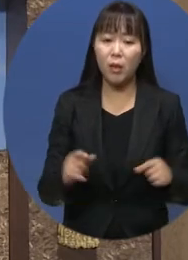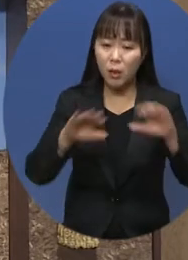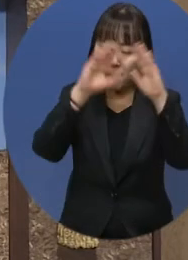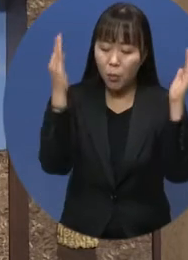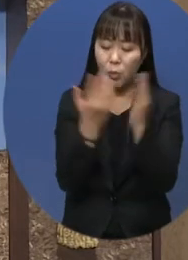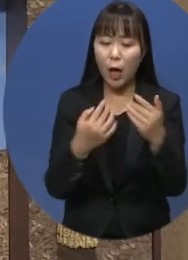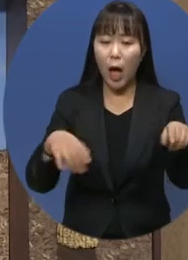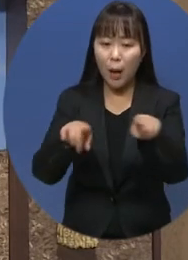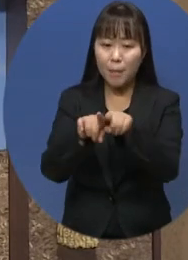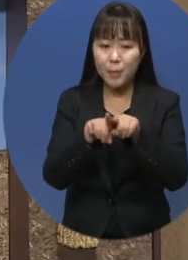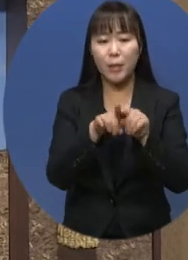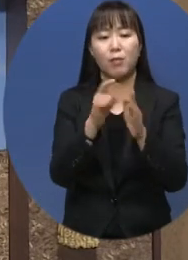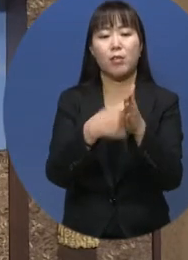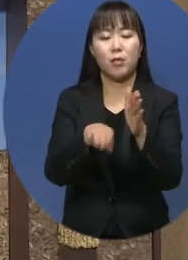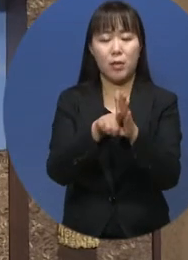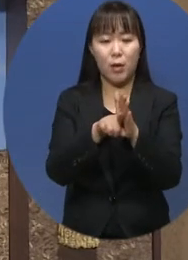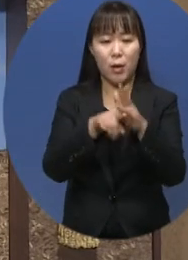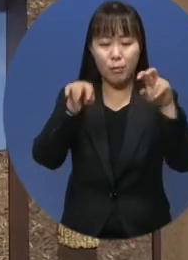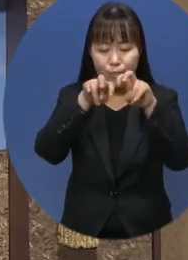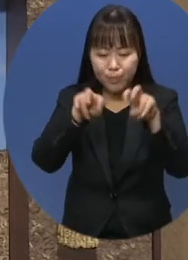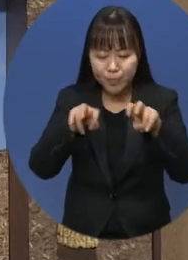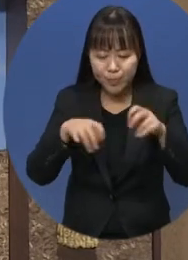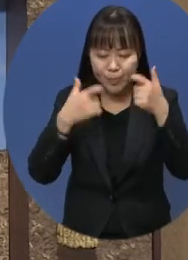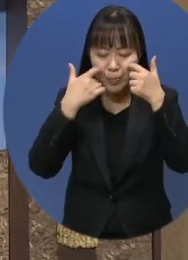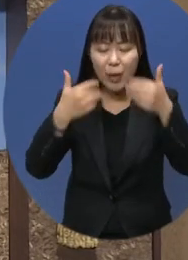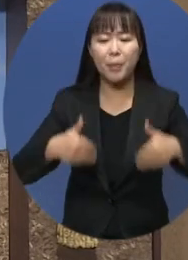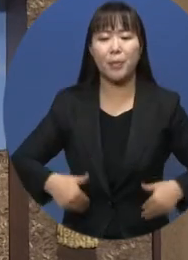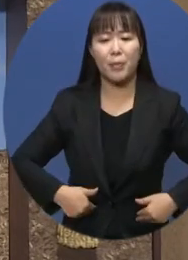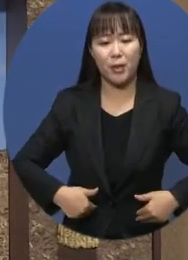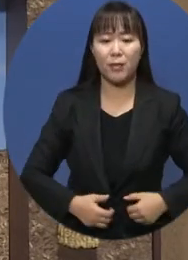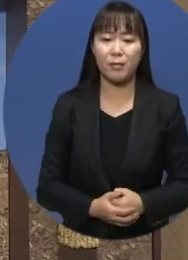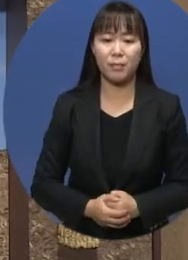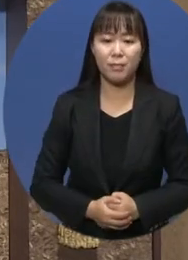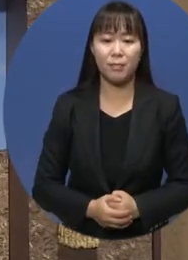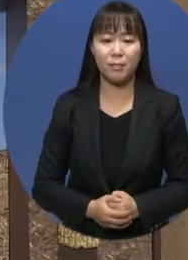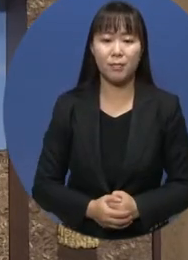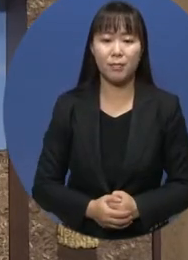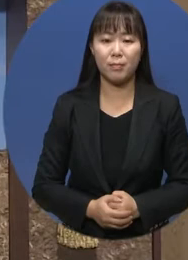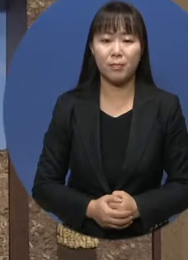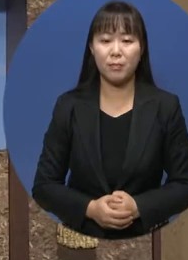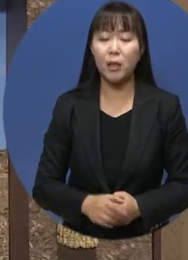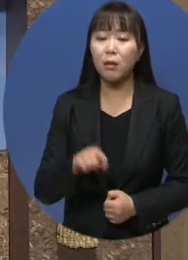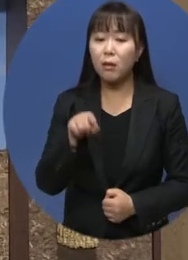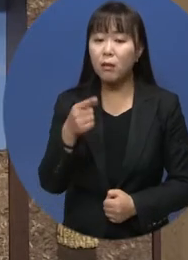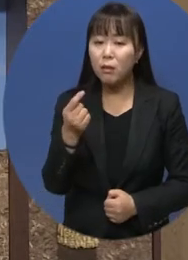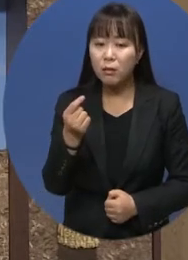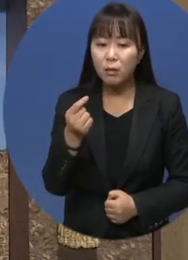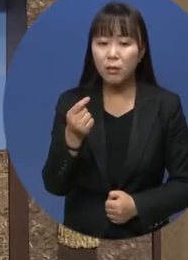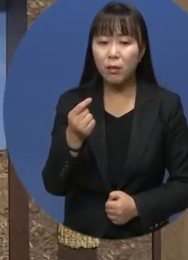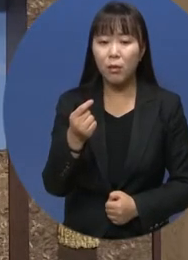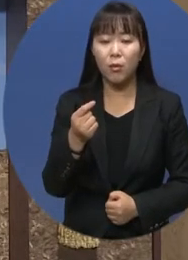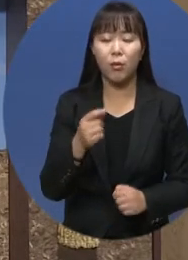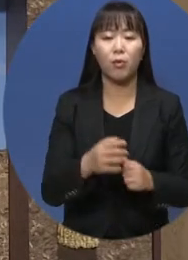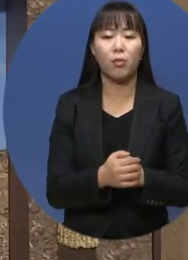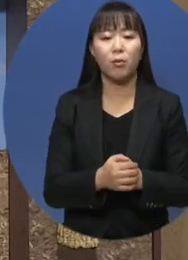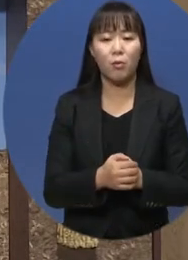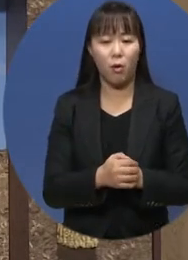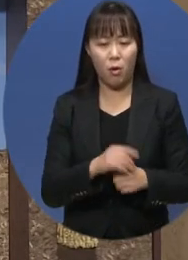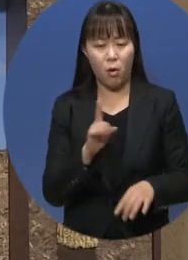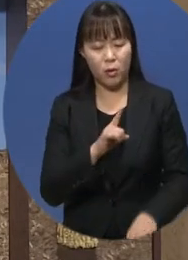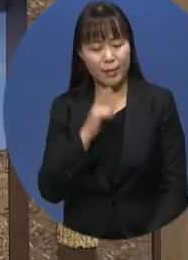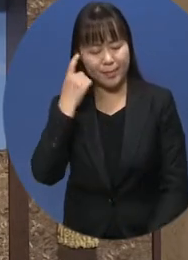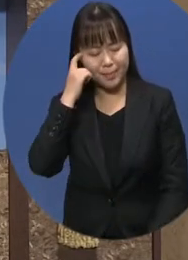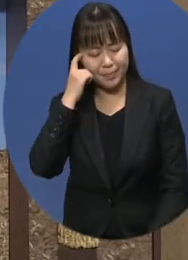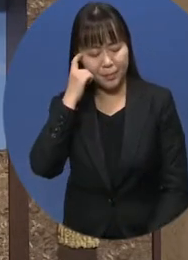같이 꾸며 나가려면 정확한 분석이 필요합니다 4 이런 부분에 있어서 또 어떤